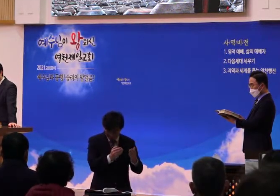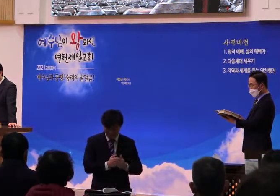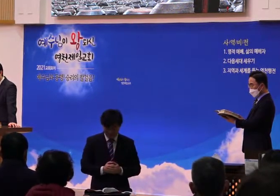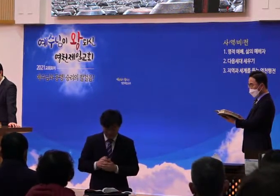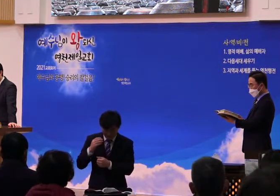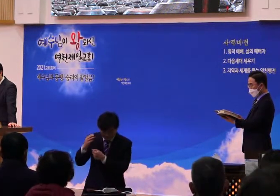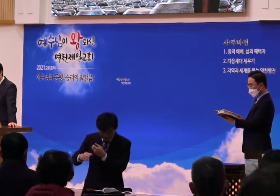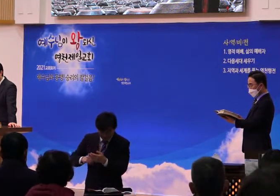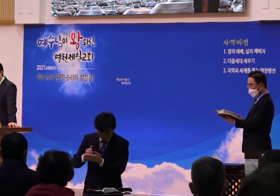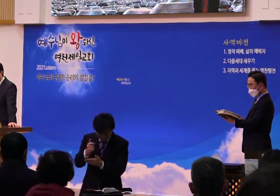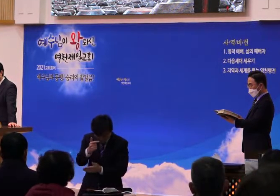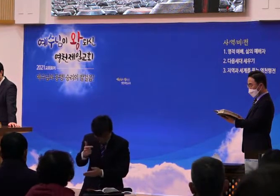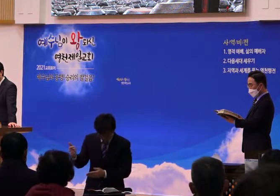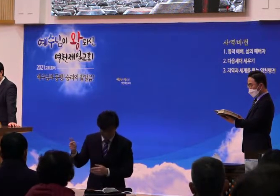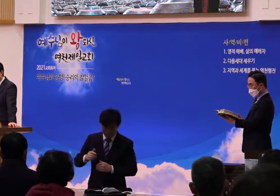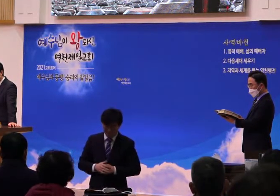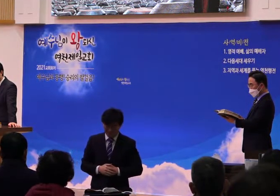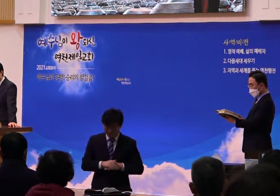여호와는 크신 하나님이시오